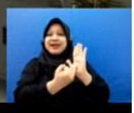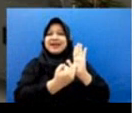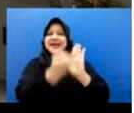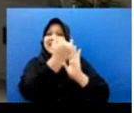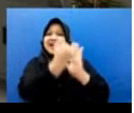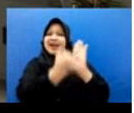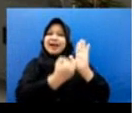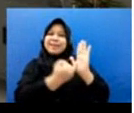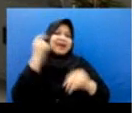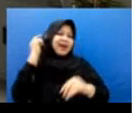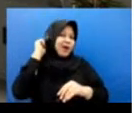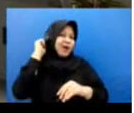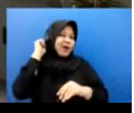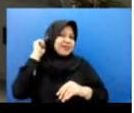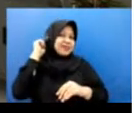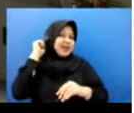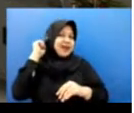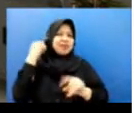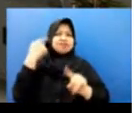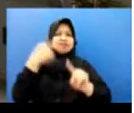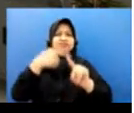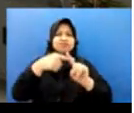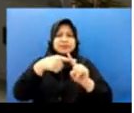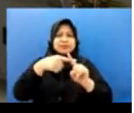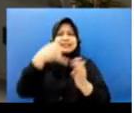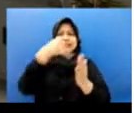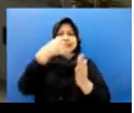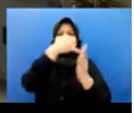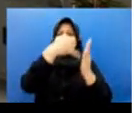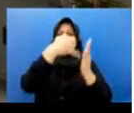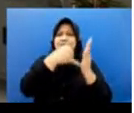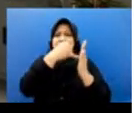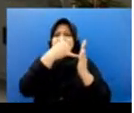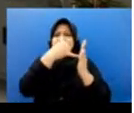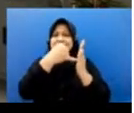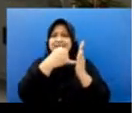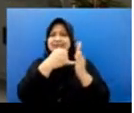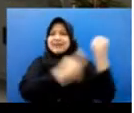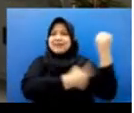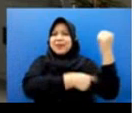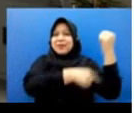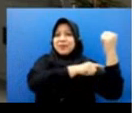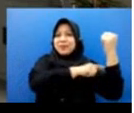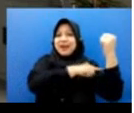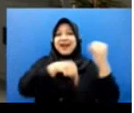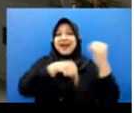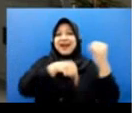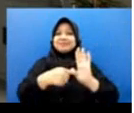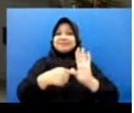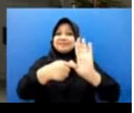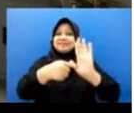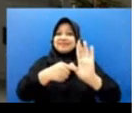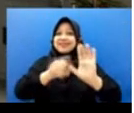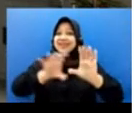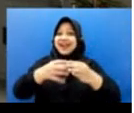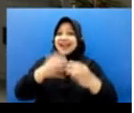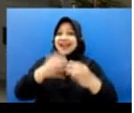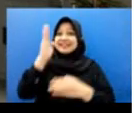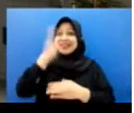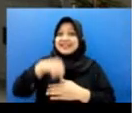segala kapasitasnya, kemampuannya, inilah yang melambangkan kelas hari ini, yaitu pelajaran